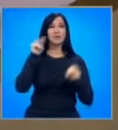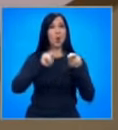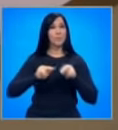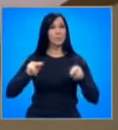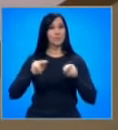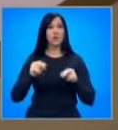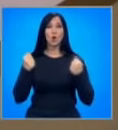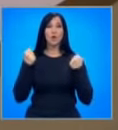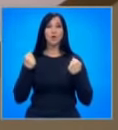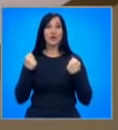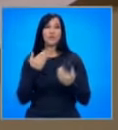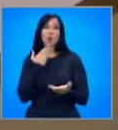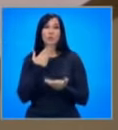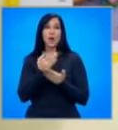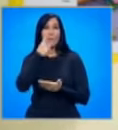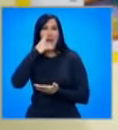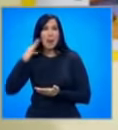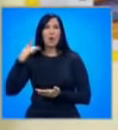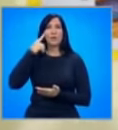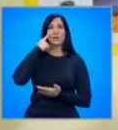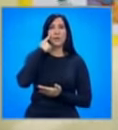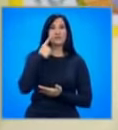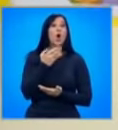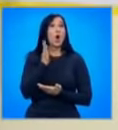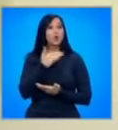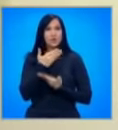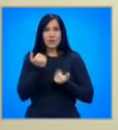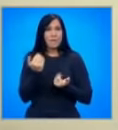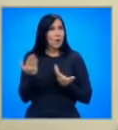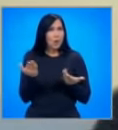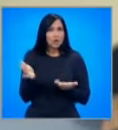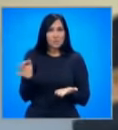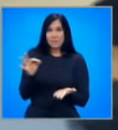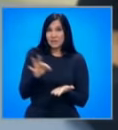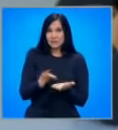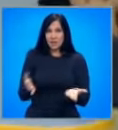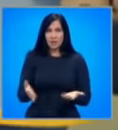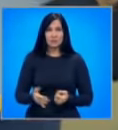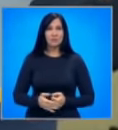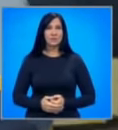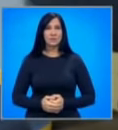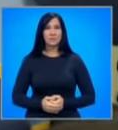образованието. От здравното обещаха милиони тестове, но още ги няма. Кога ще пристигнат?